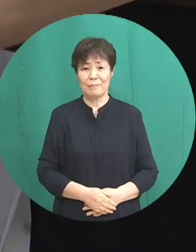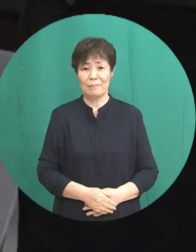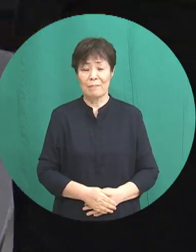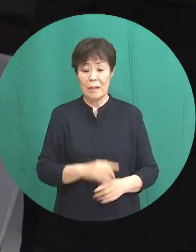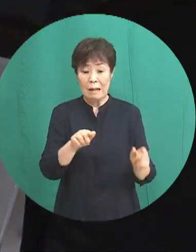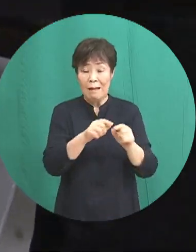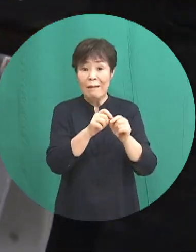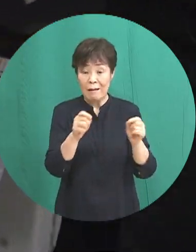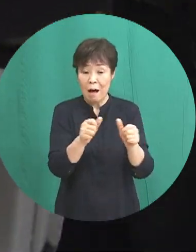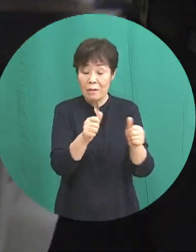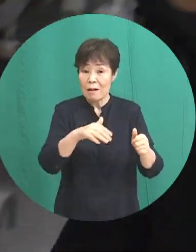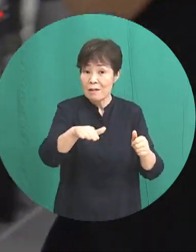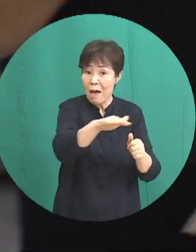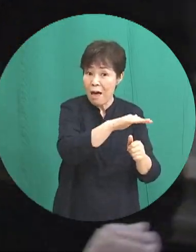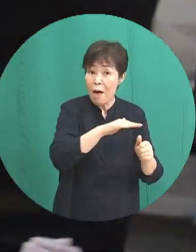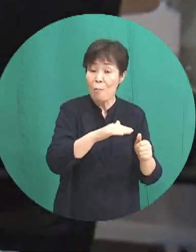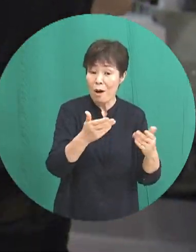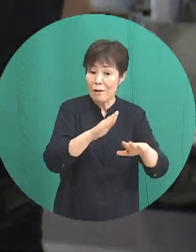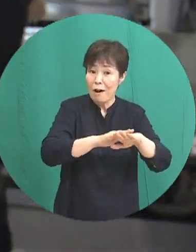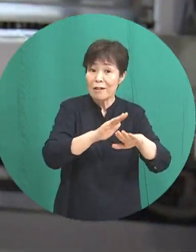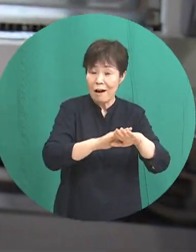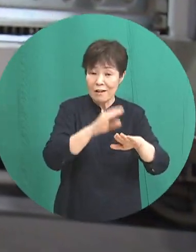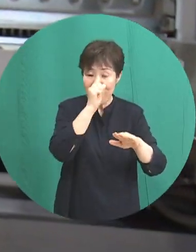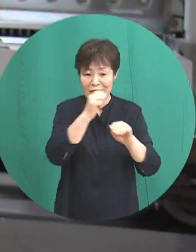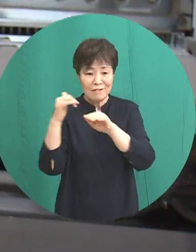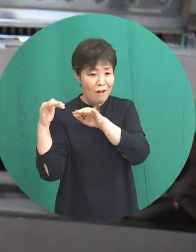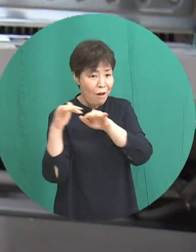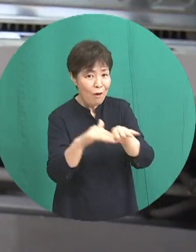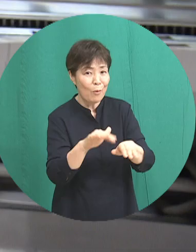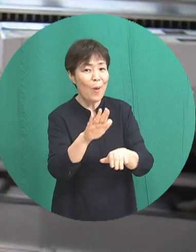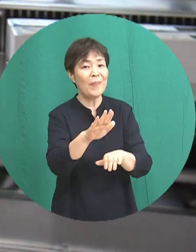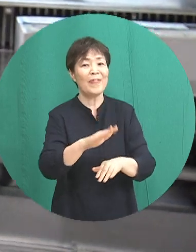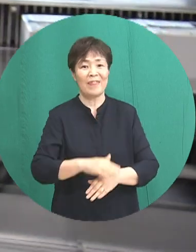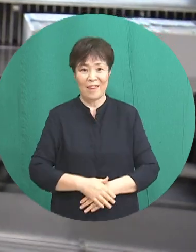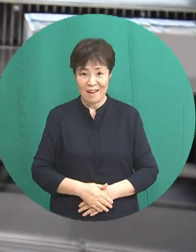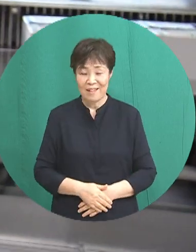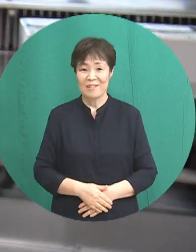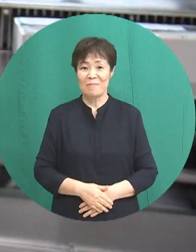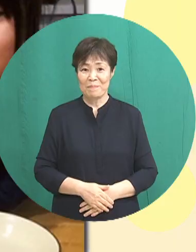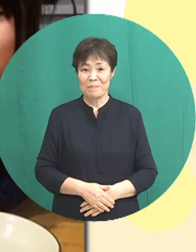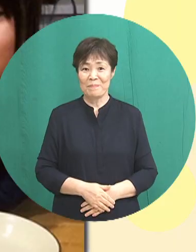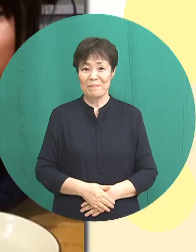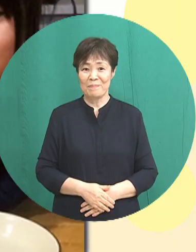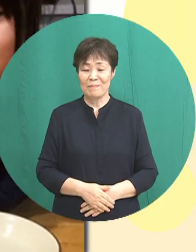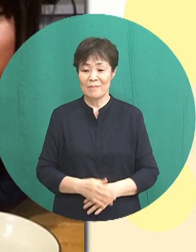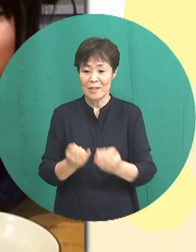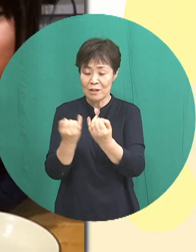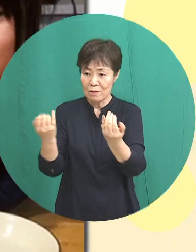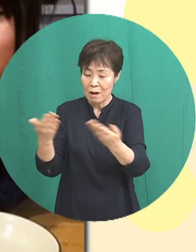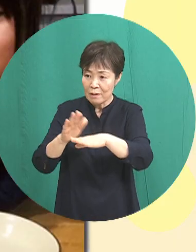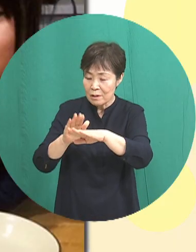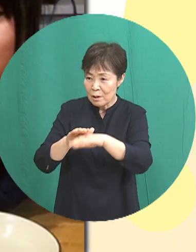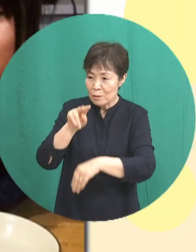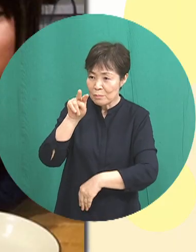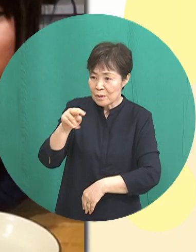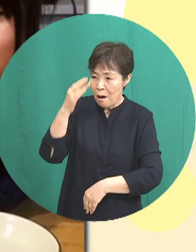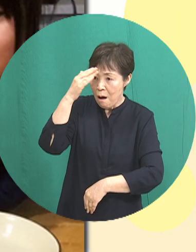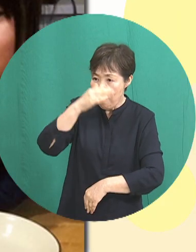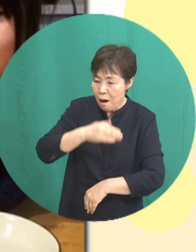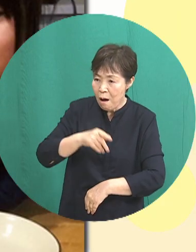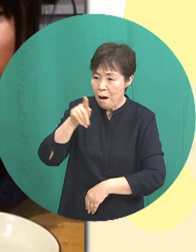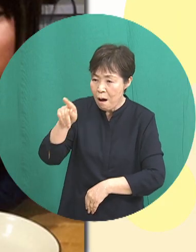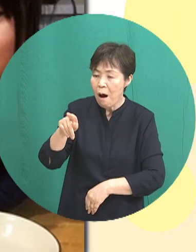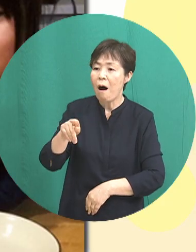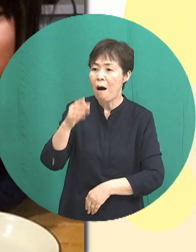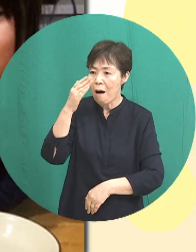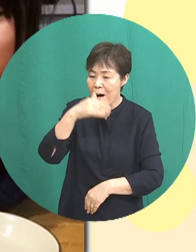その結果、男性の働き方にもいい影響を与えます。 女性の働き方を見て、男